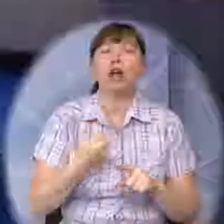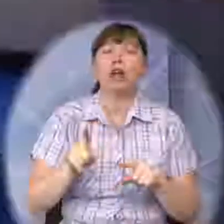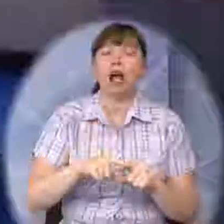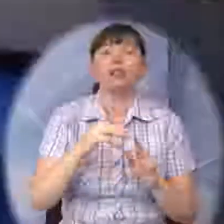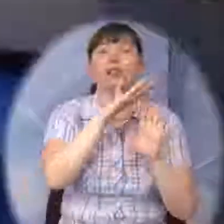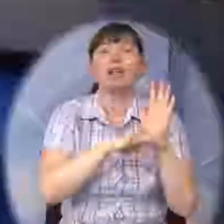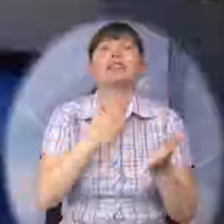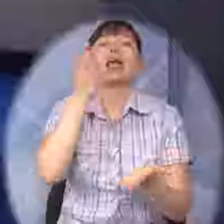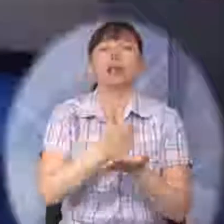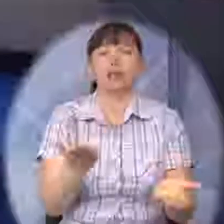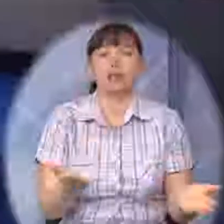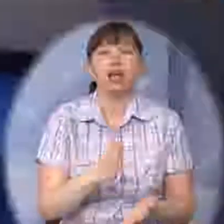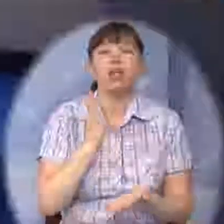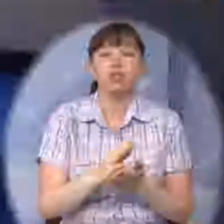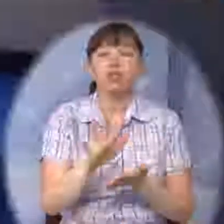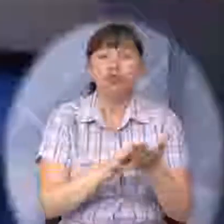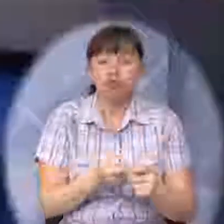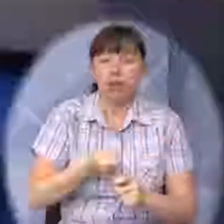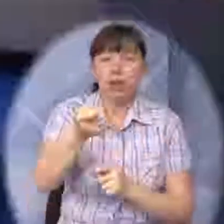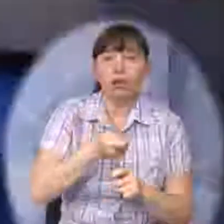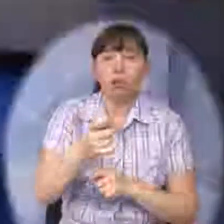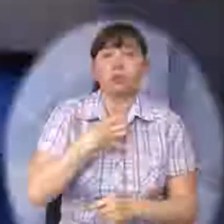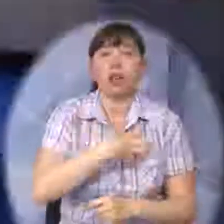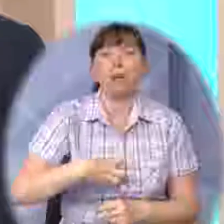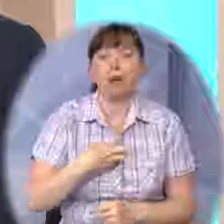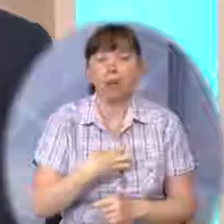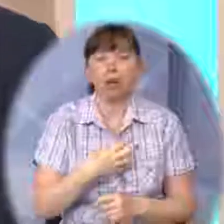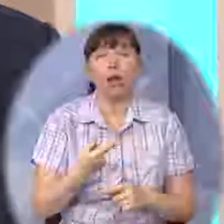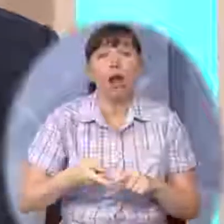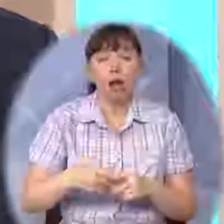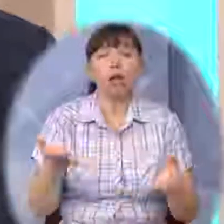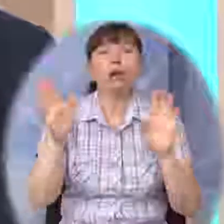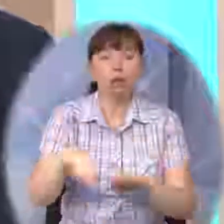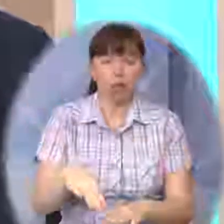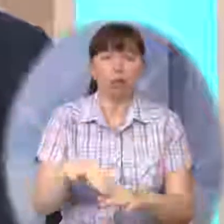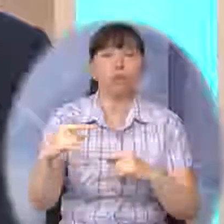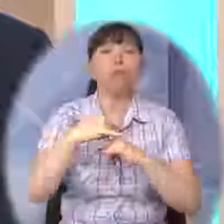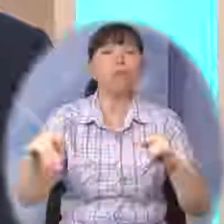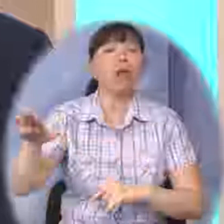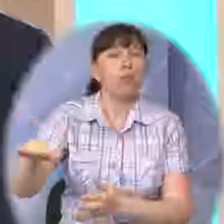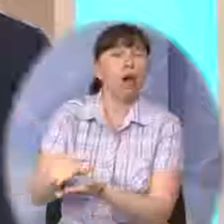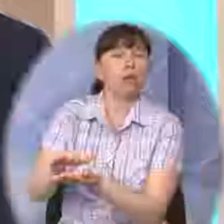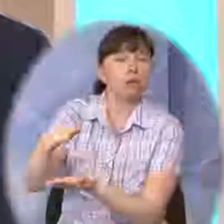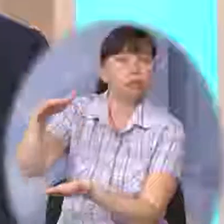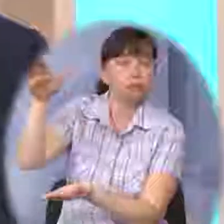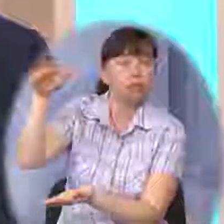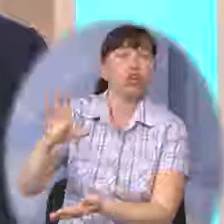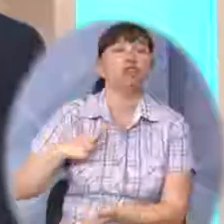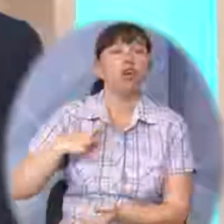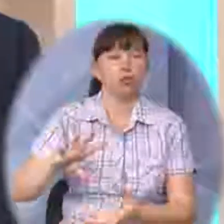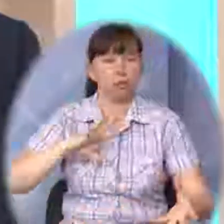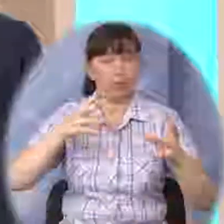listă de așteptare, iată. Deci sunt niște cereri depuse la primărie care rămân pe masa primarului și așteaptă să găsească o